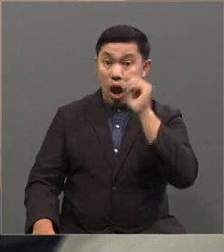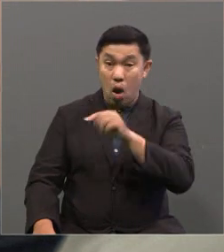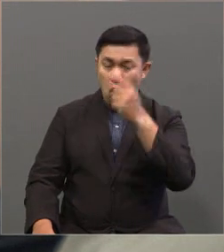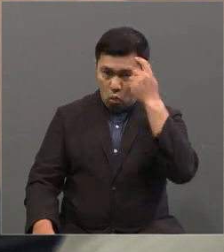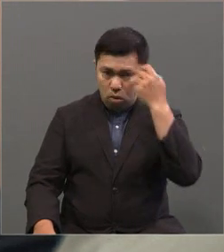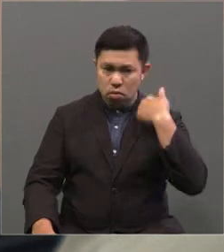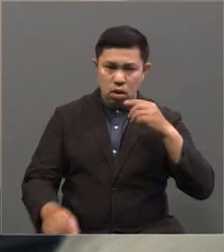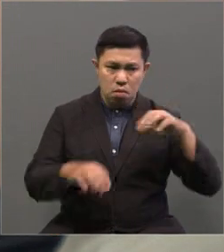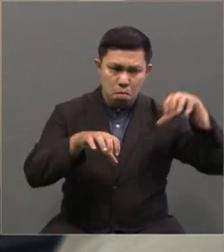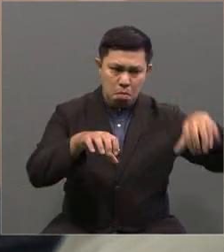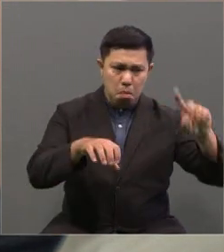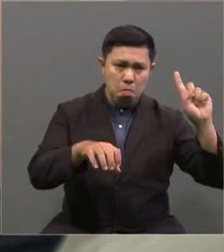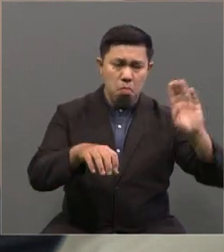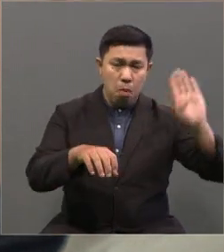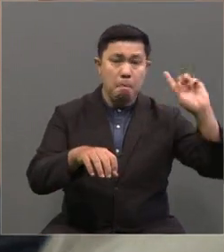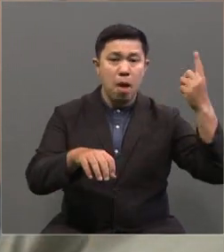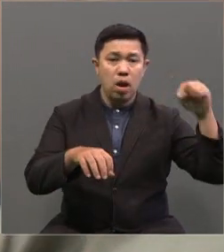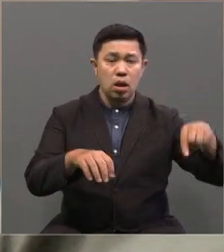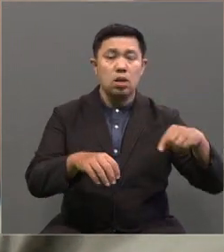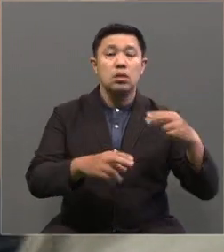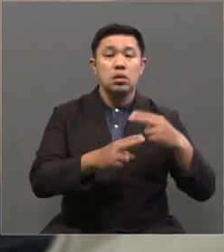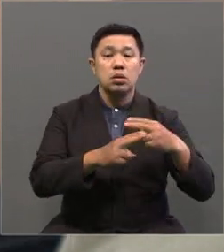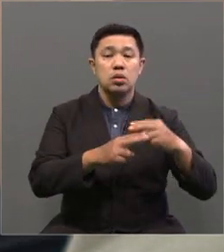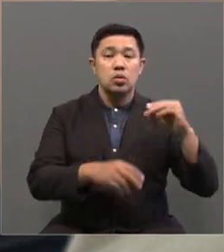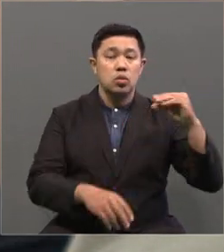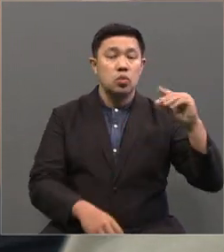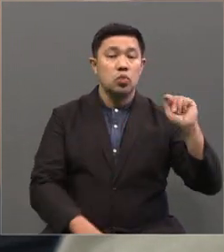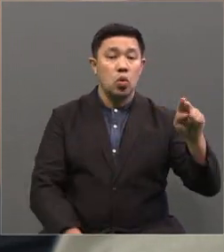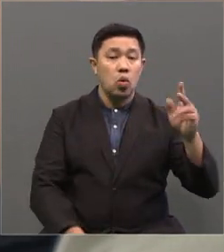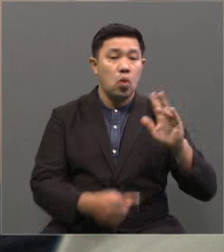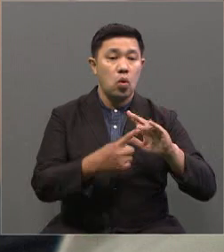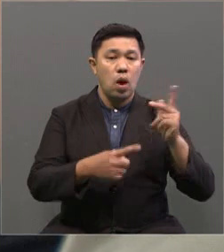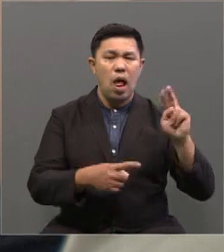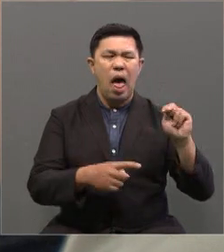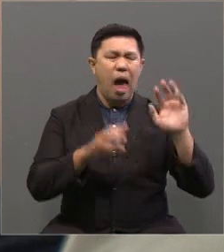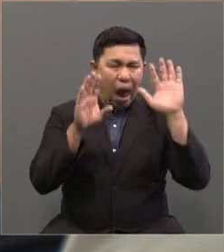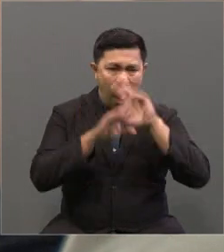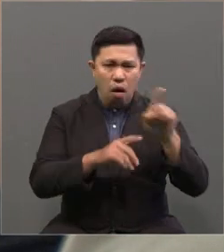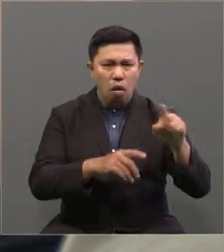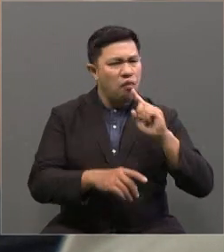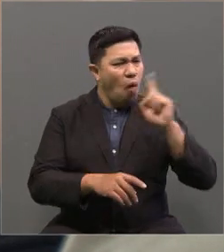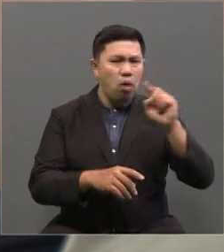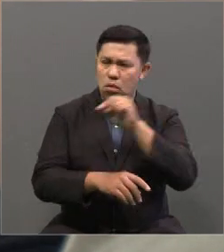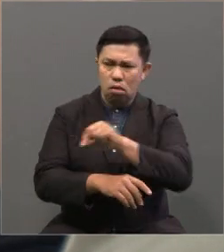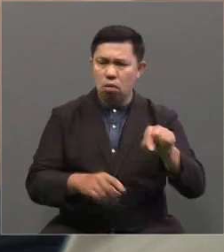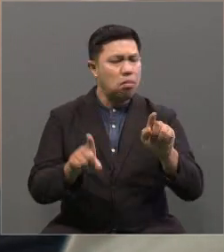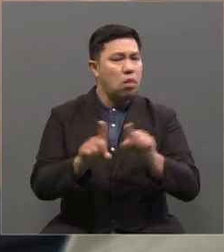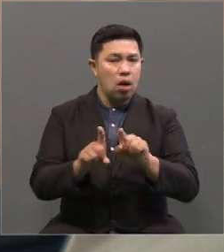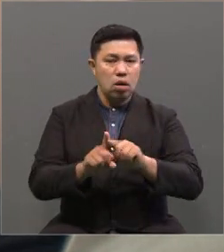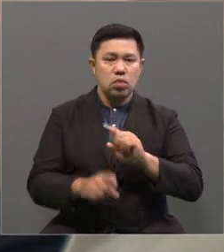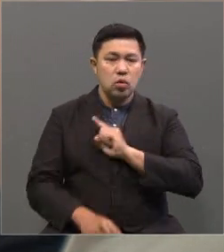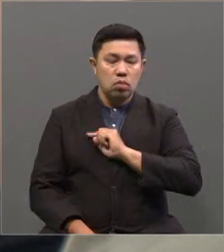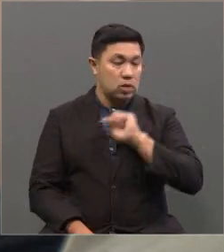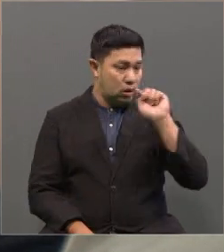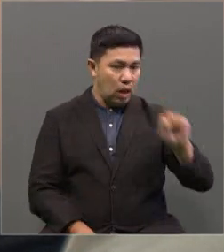กหนึ่งบริษัทก็คือบริษัท Token Travel นะครับซึ่งลักษณะพฤติการเนี่ยก็มีเรื่องร้องเรียนใกล้เคียงกันนะครับกรมการท่องเที่ยวจึ